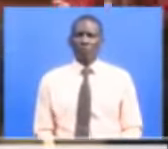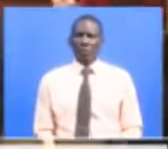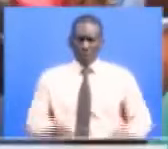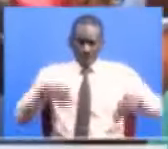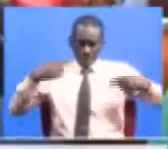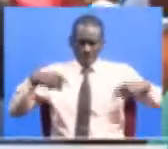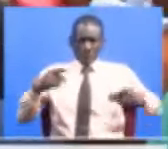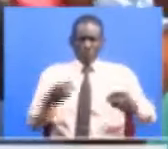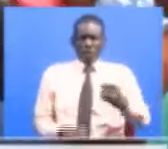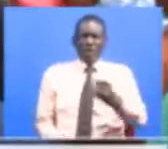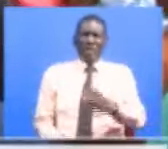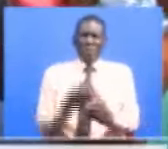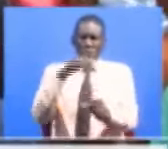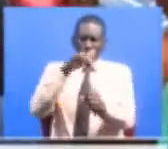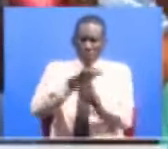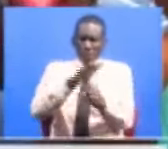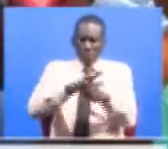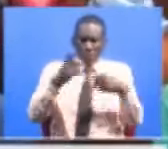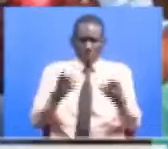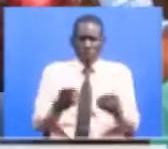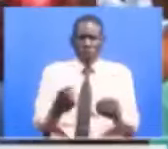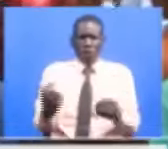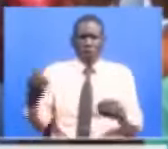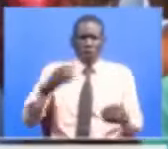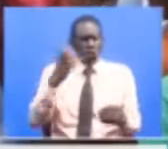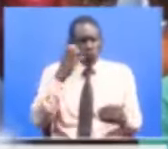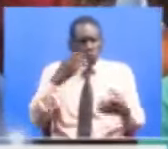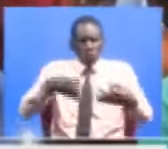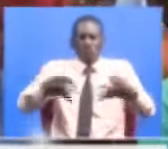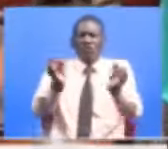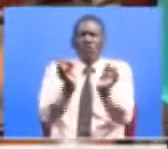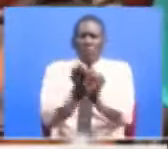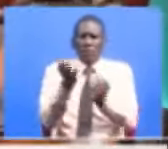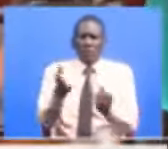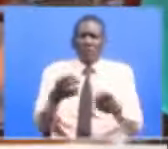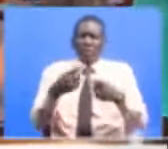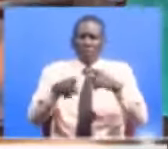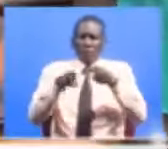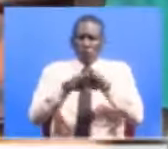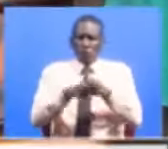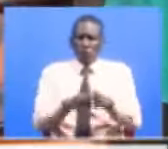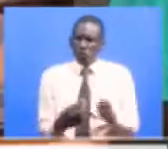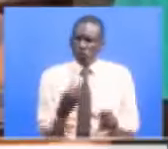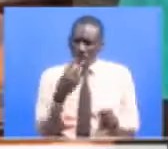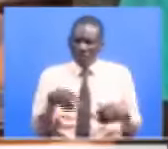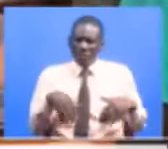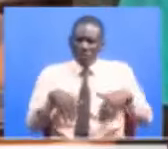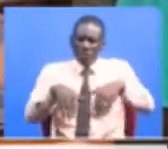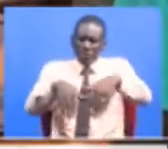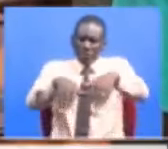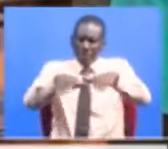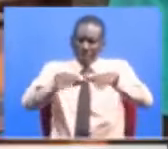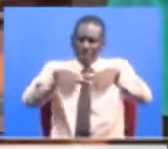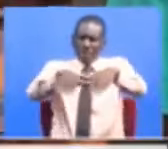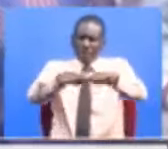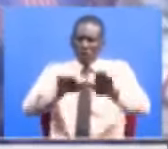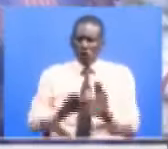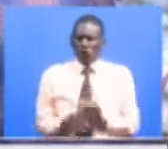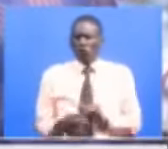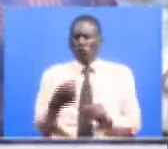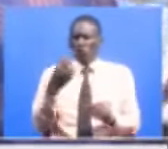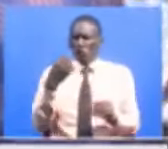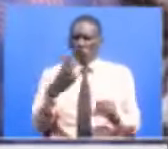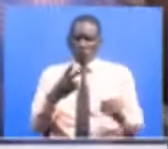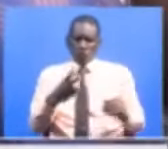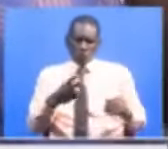Wakazi walijitokeza kwa wingi, sio tu kuomboleza na familia hii, bali pia kushuhudia mazishi ya wapendwa hawa.